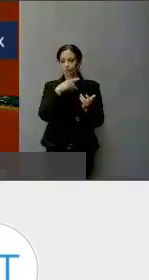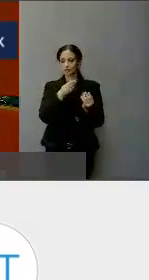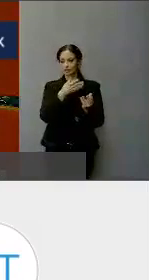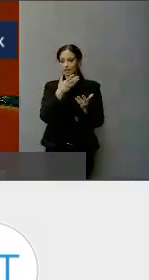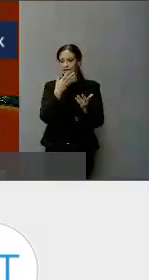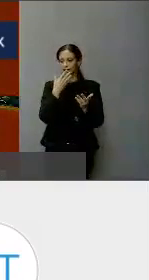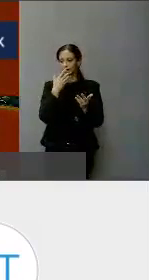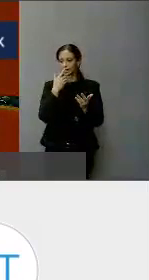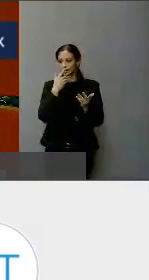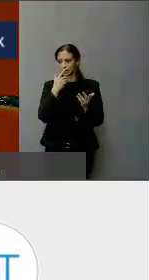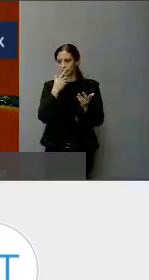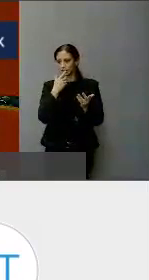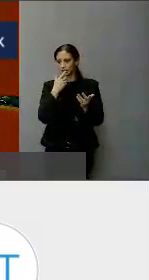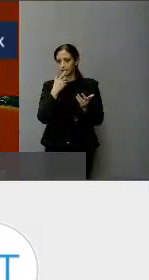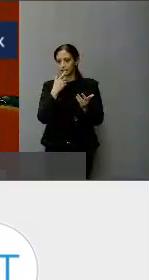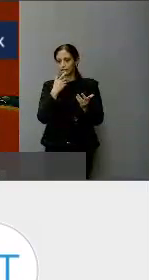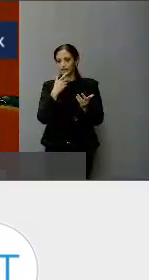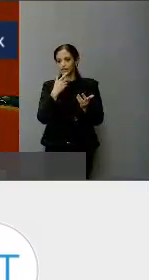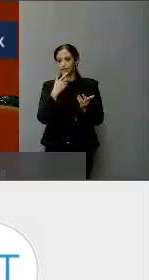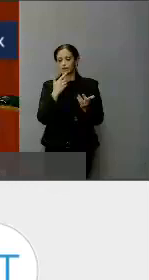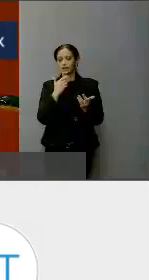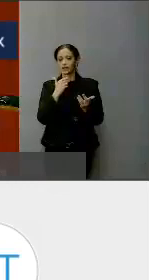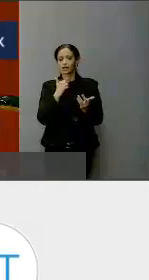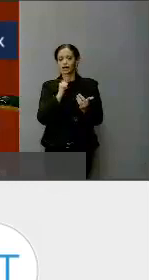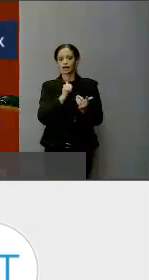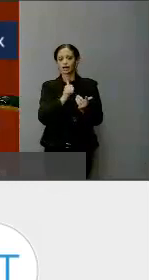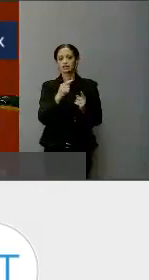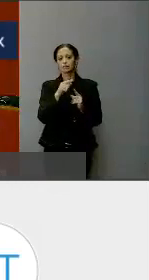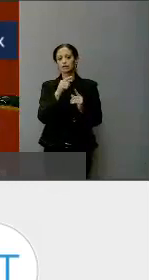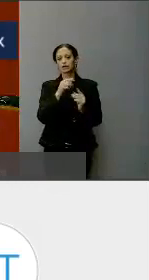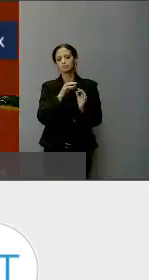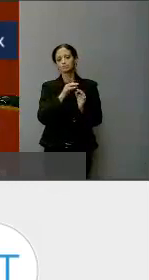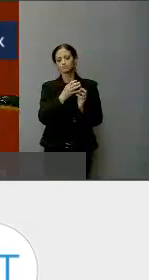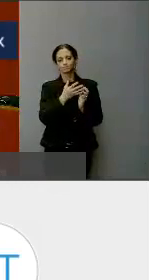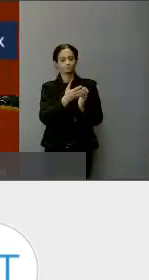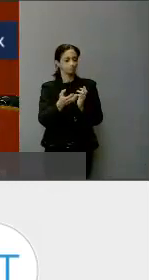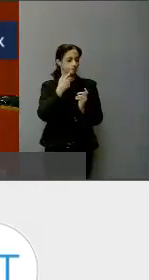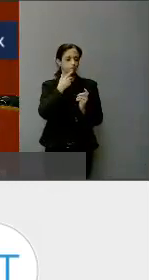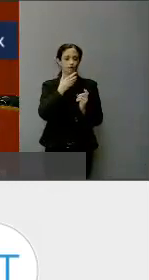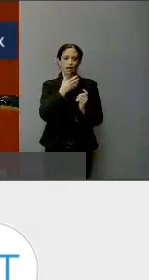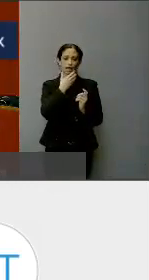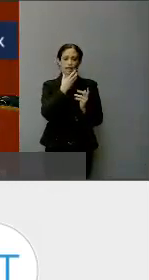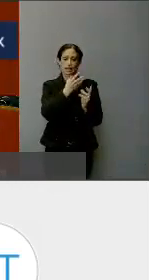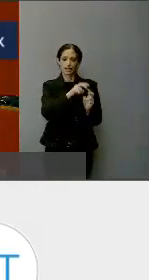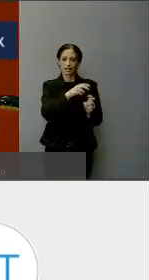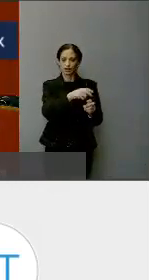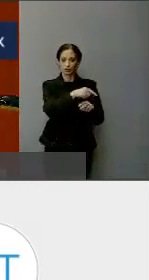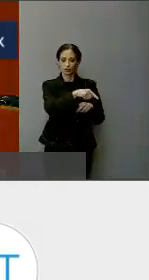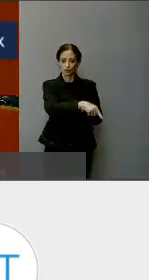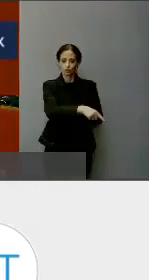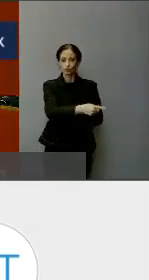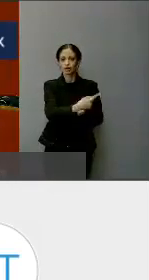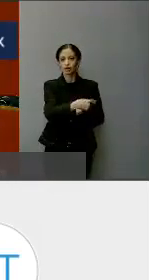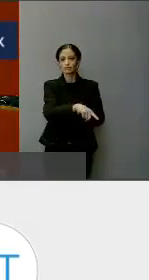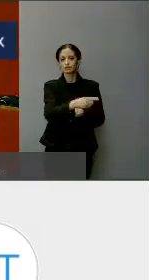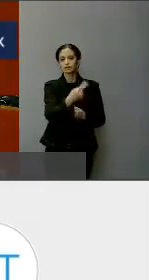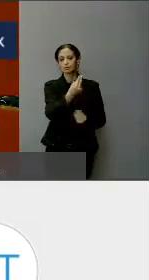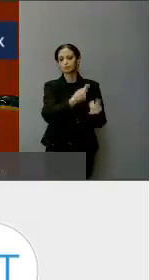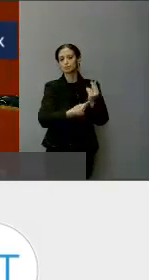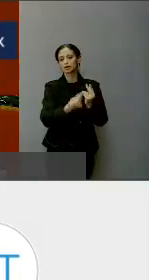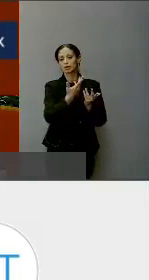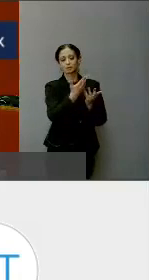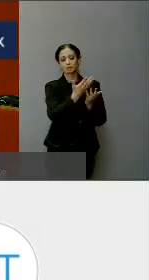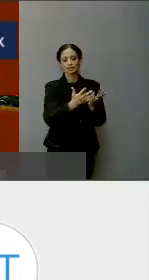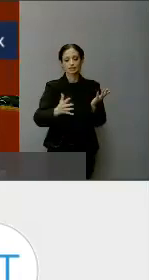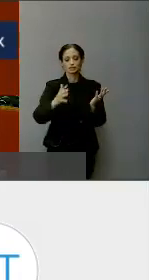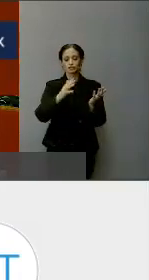finalizzata all essenza diciamo agricola e il mantenimento diciamo di un impianto di un piano paesaggistico